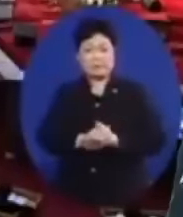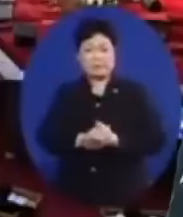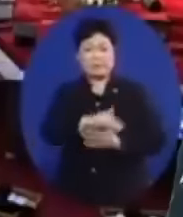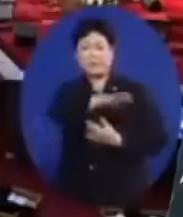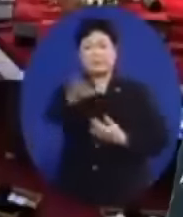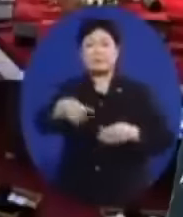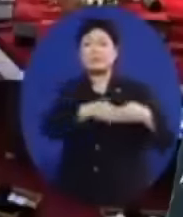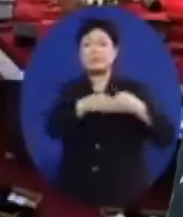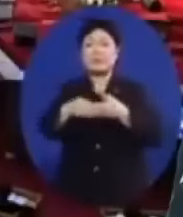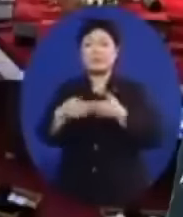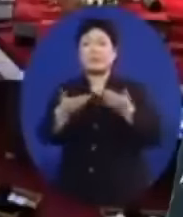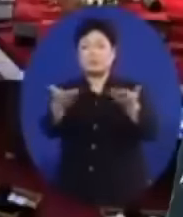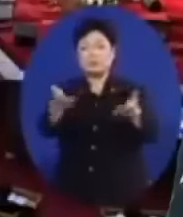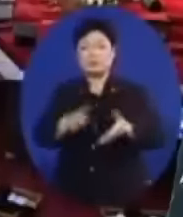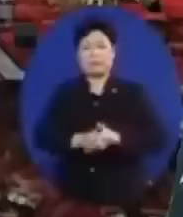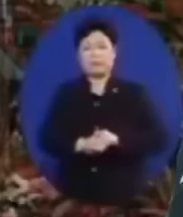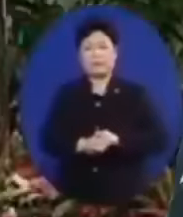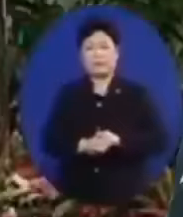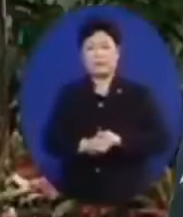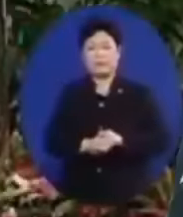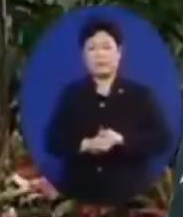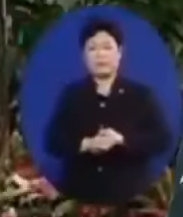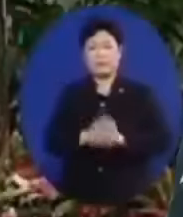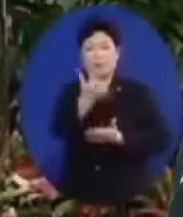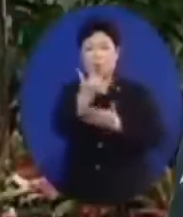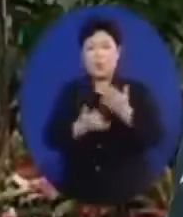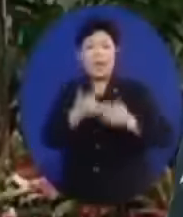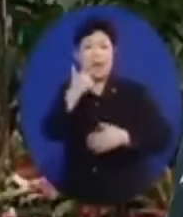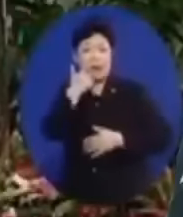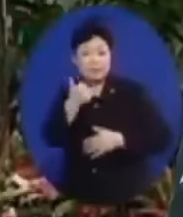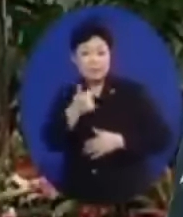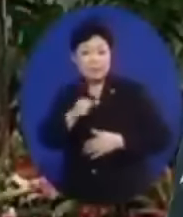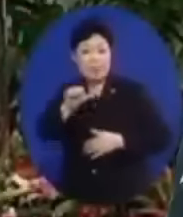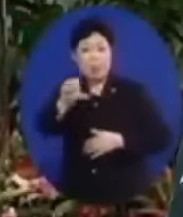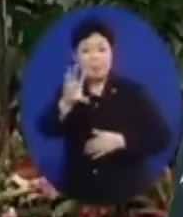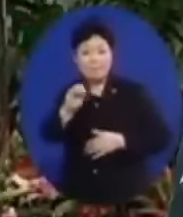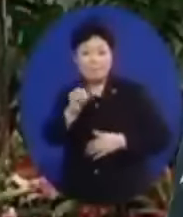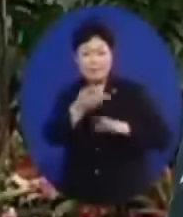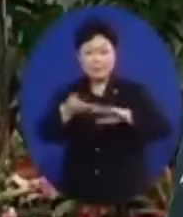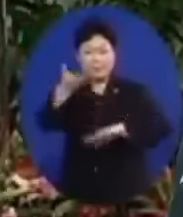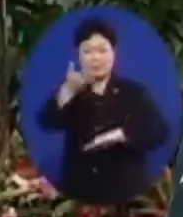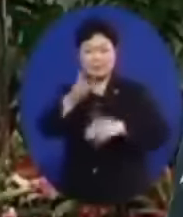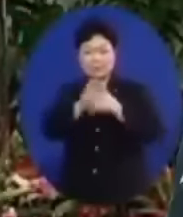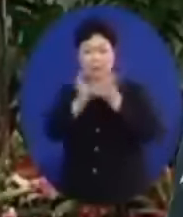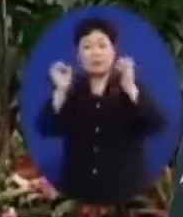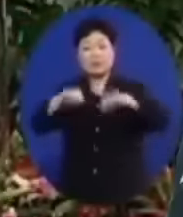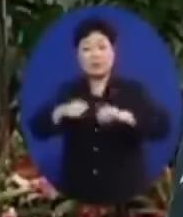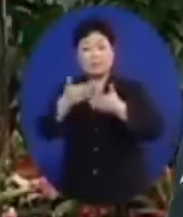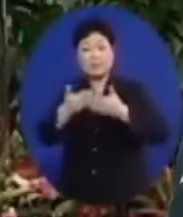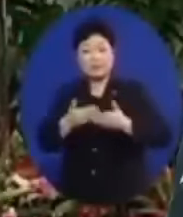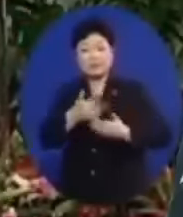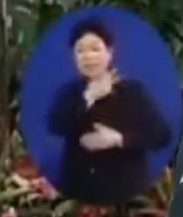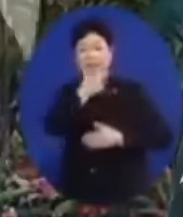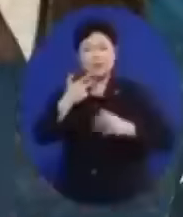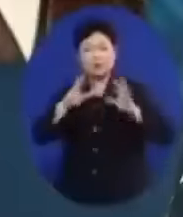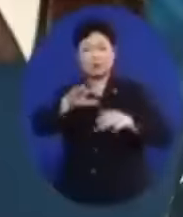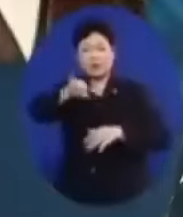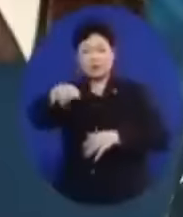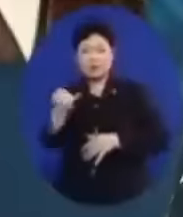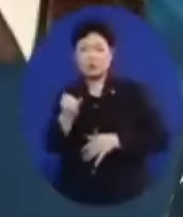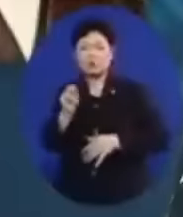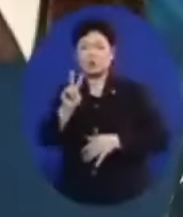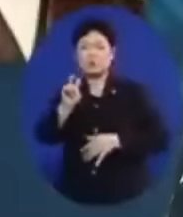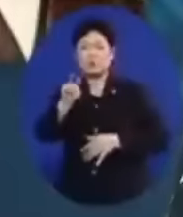우리를 인도해 주시는 것입니다. 고아의 아버지라 불리는 5만 번 이상의 기도 응답을 받은 영국의 조지 뮬러 목사님은